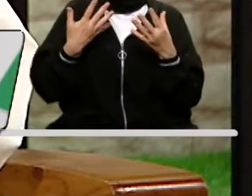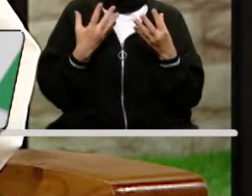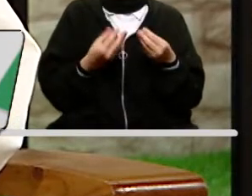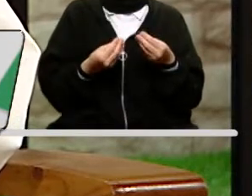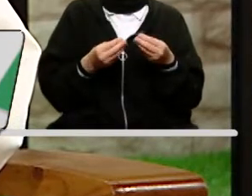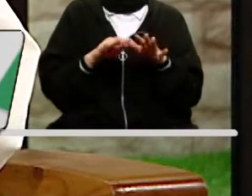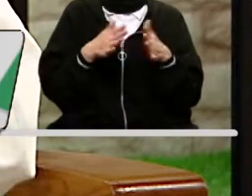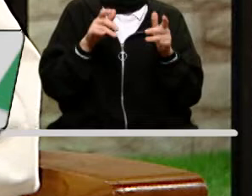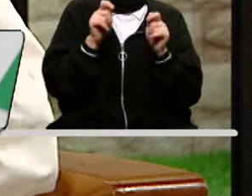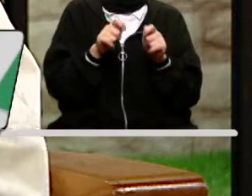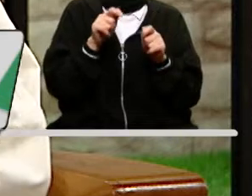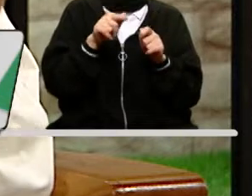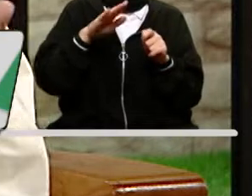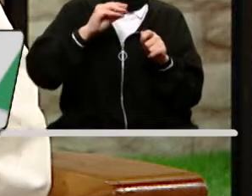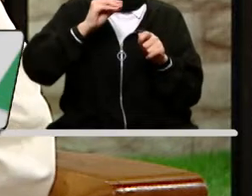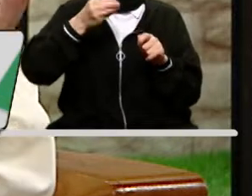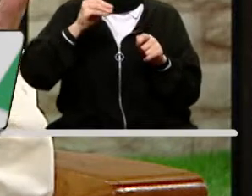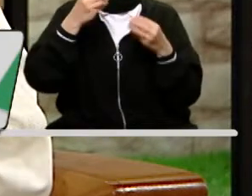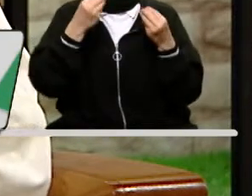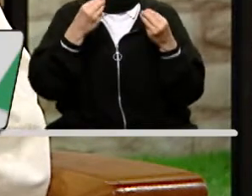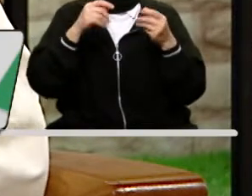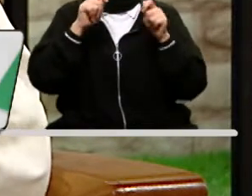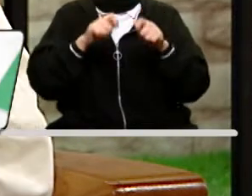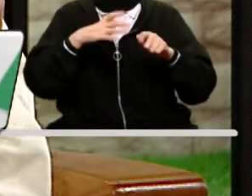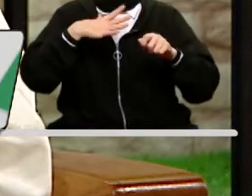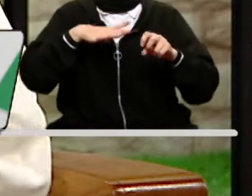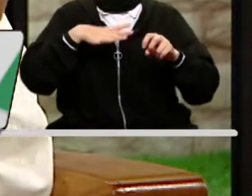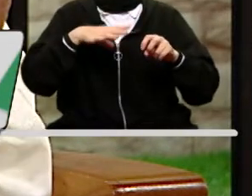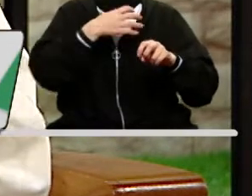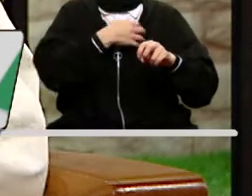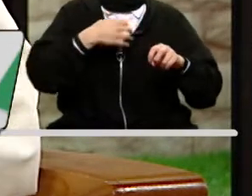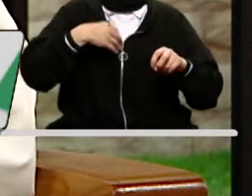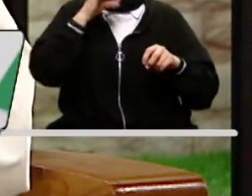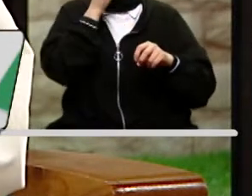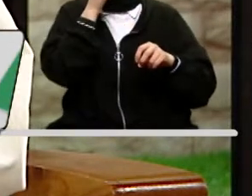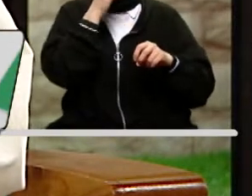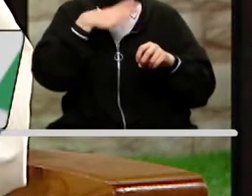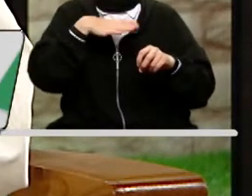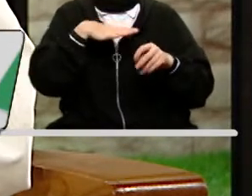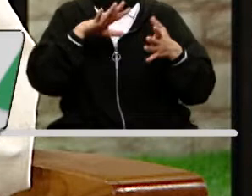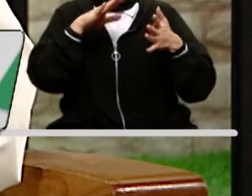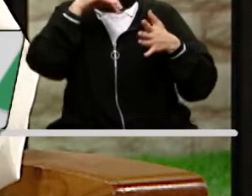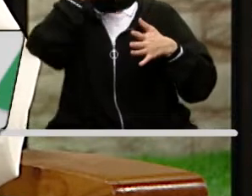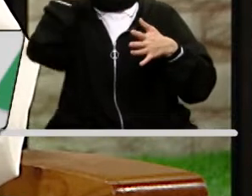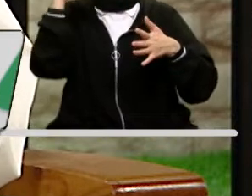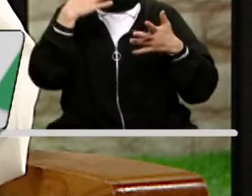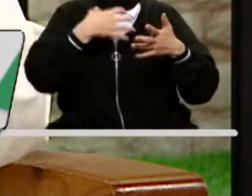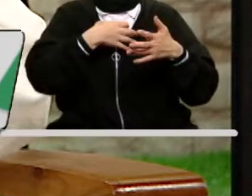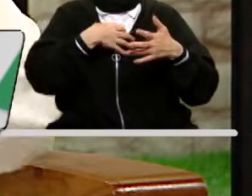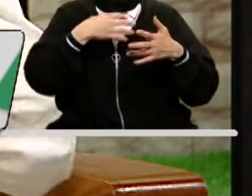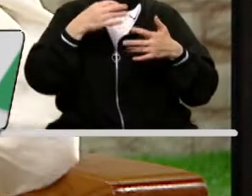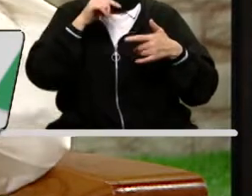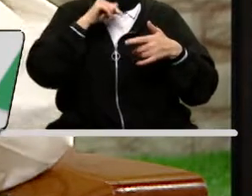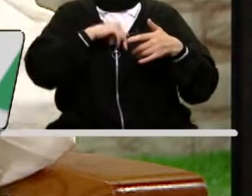ne yaptı? O da bebeğini güzelleştirmek istedi, annesine deneyim, benzetmek istedi, belki kuaförcülük oynadı, belki içindeki